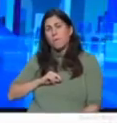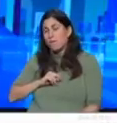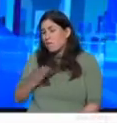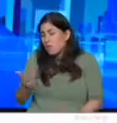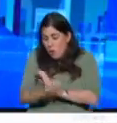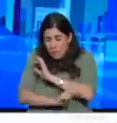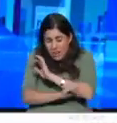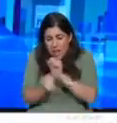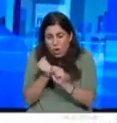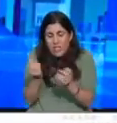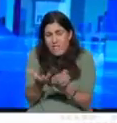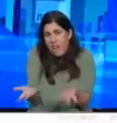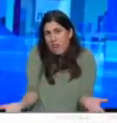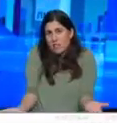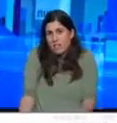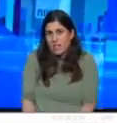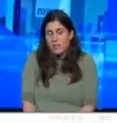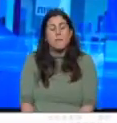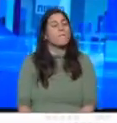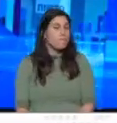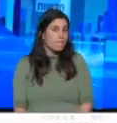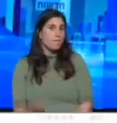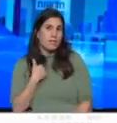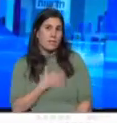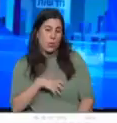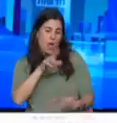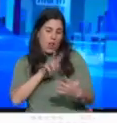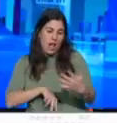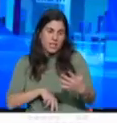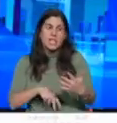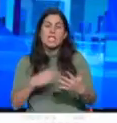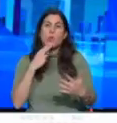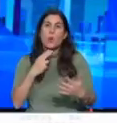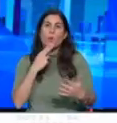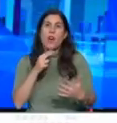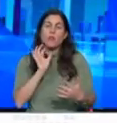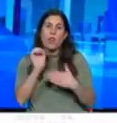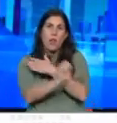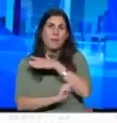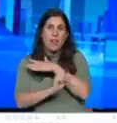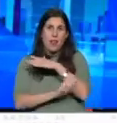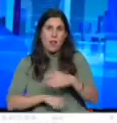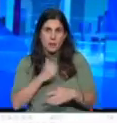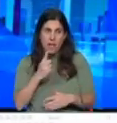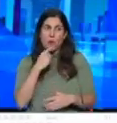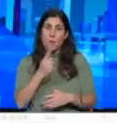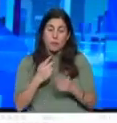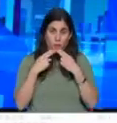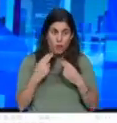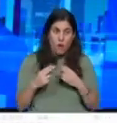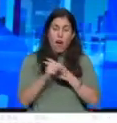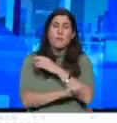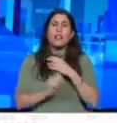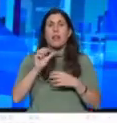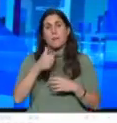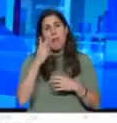שהמכללה מקיימת אירוע כזה. כן, אז אני רק רוצה להקריא לך את התגובה של המכללה למינהל, שאומרת בתגובה, המכללה